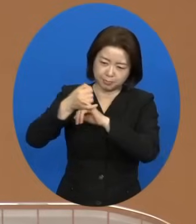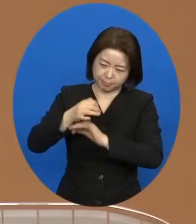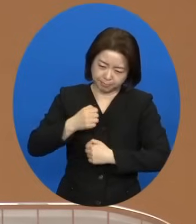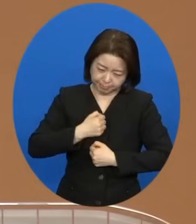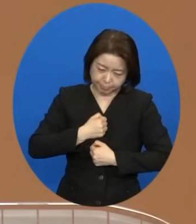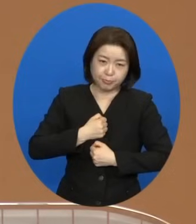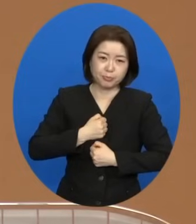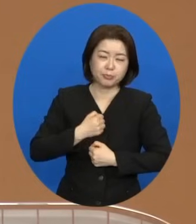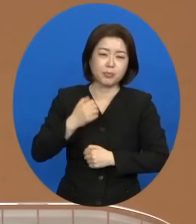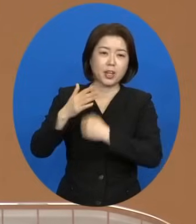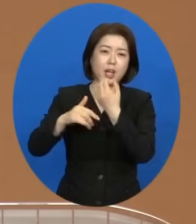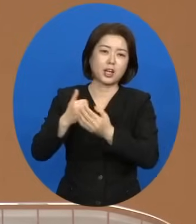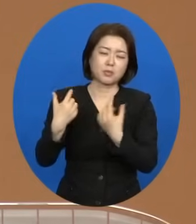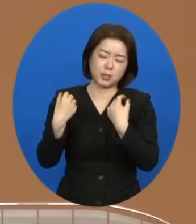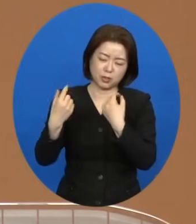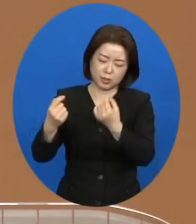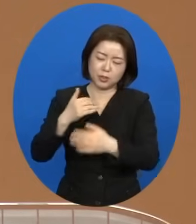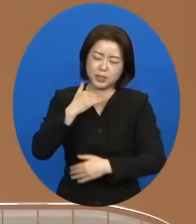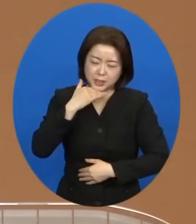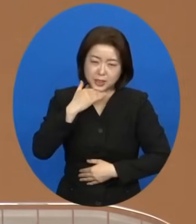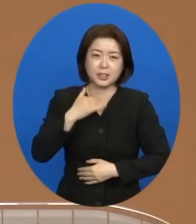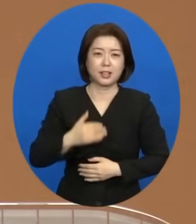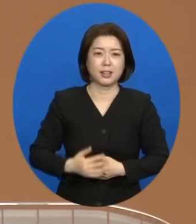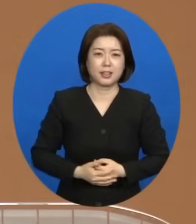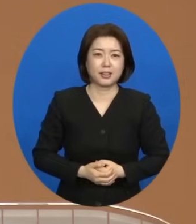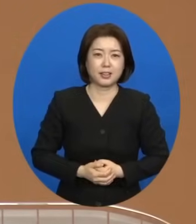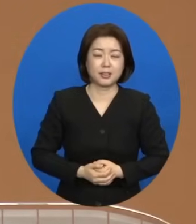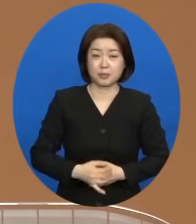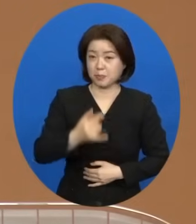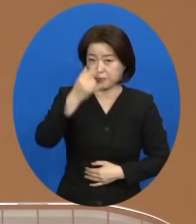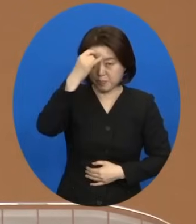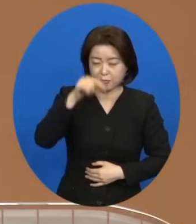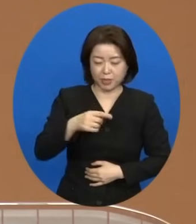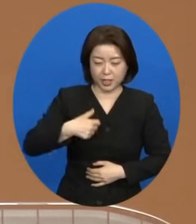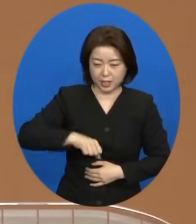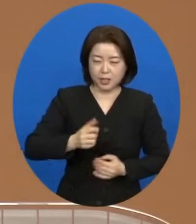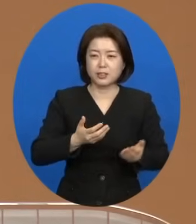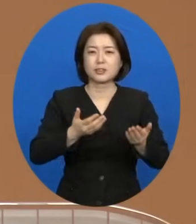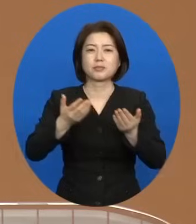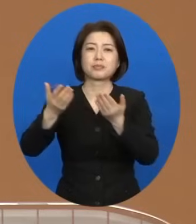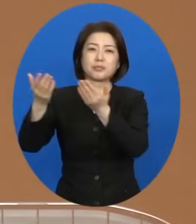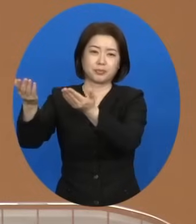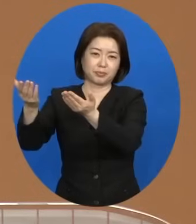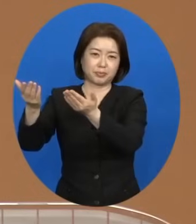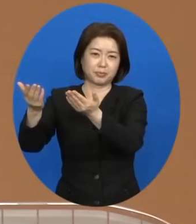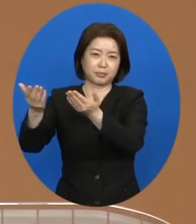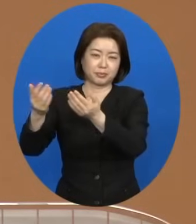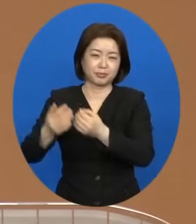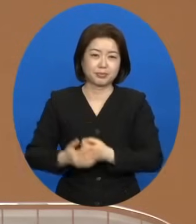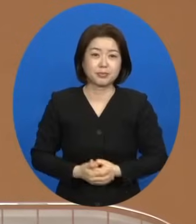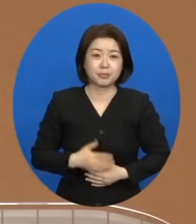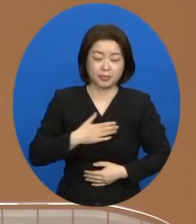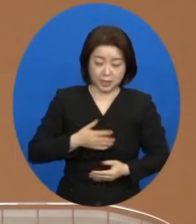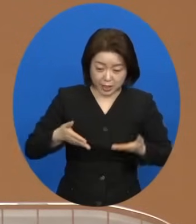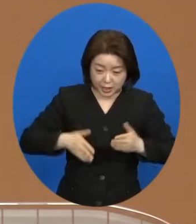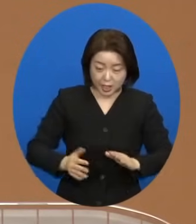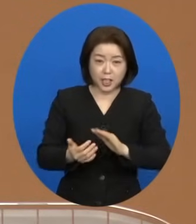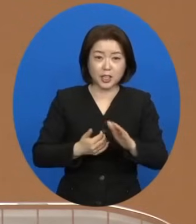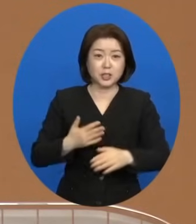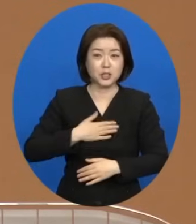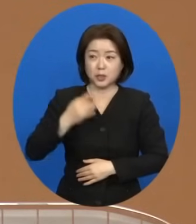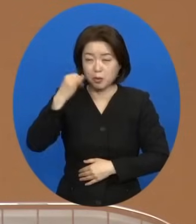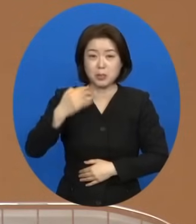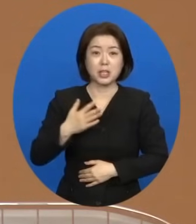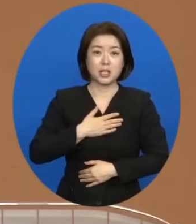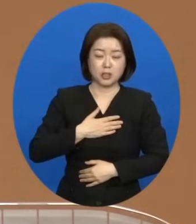지금도 기다리고 계십니다 지금 한나는이 아들을 바치는 거예요 제가 태어나기 전에 저희 어머니도